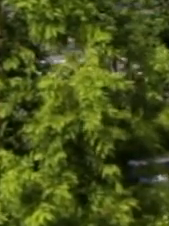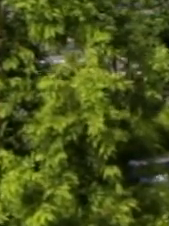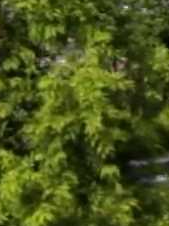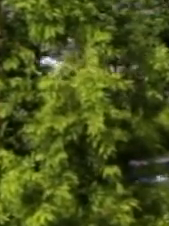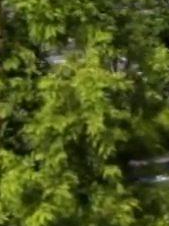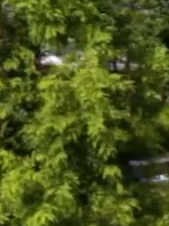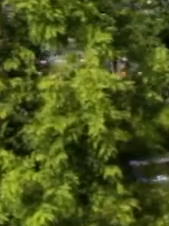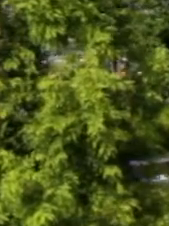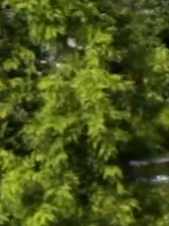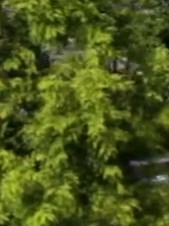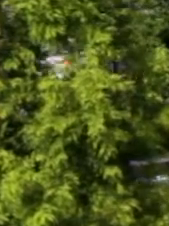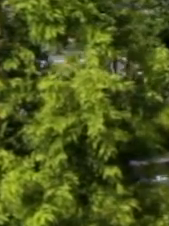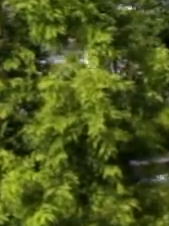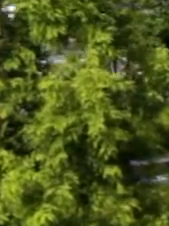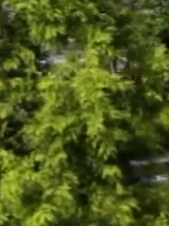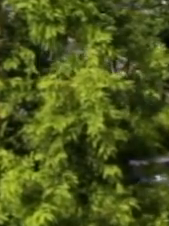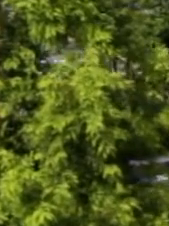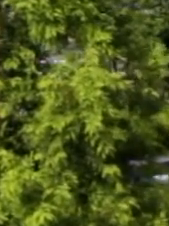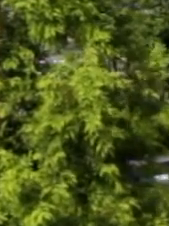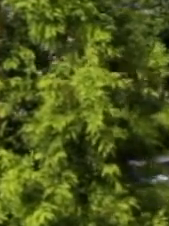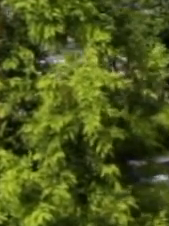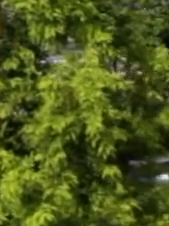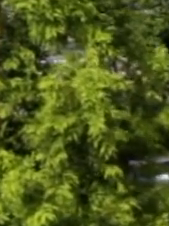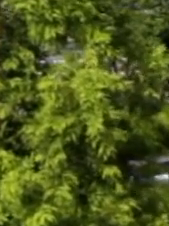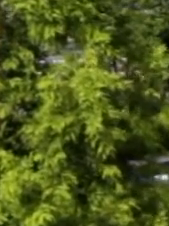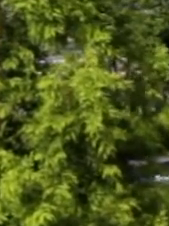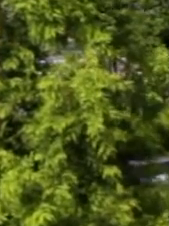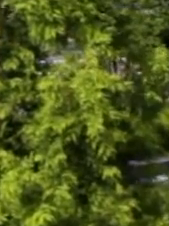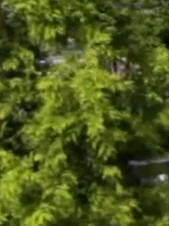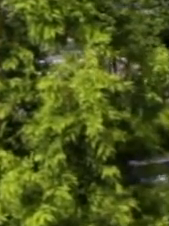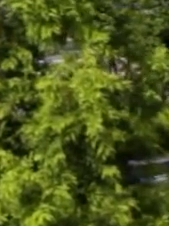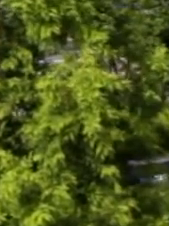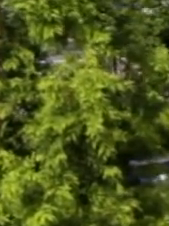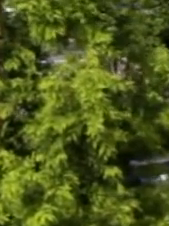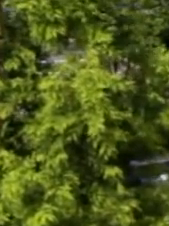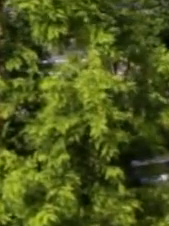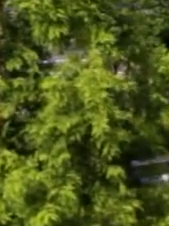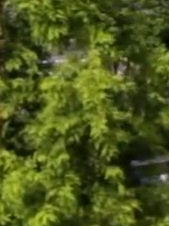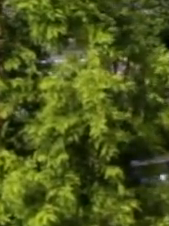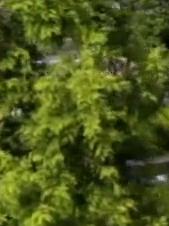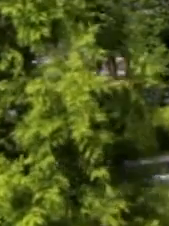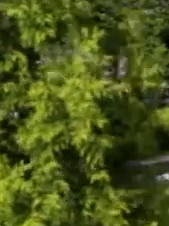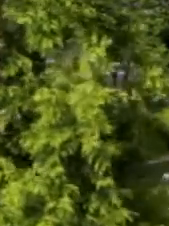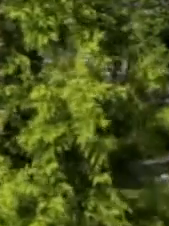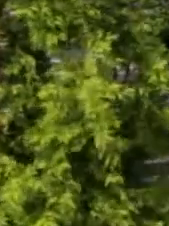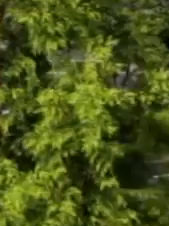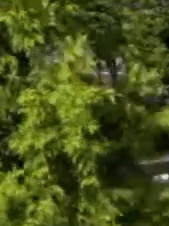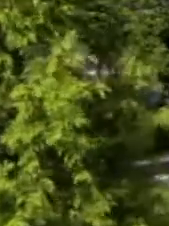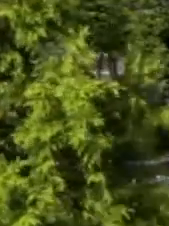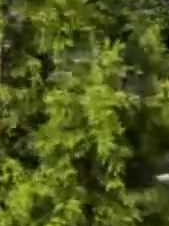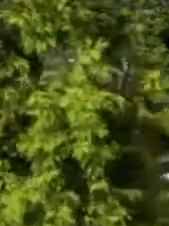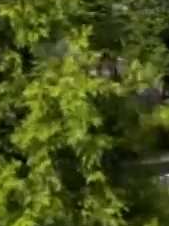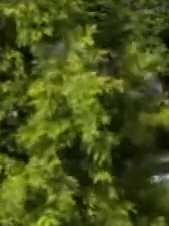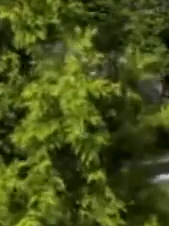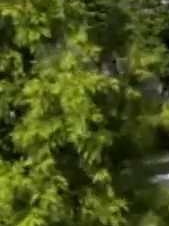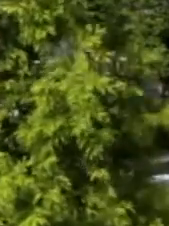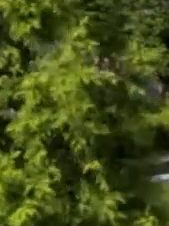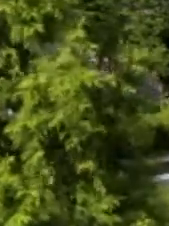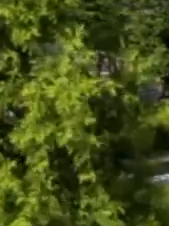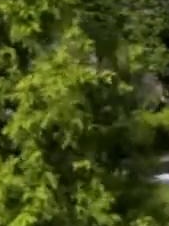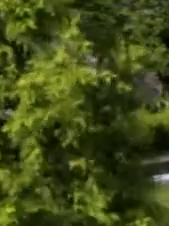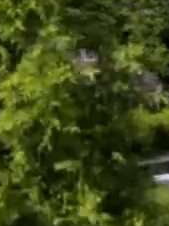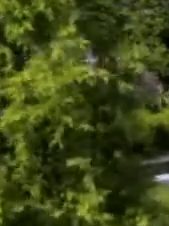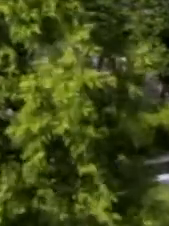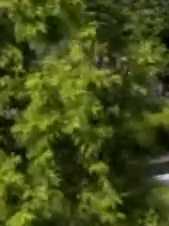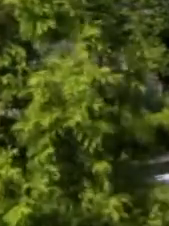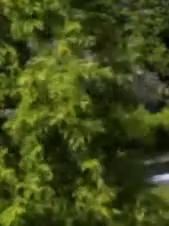위해 여름철 안전돌봄사업에 총력을 기울이고 있습니다. 동대문구는 어린이집 통학차량 갇힘사고 예방을